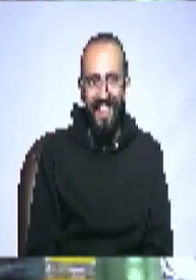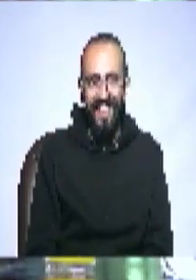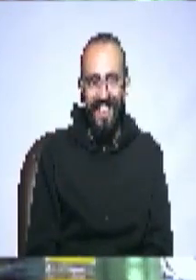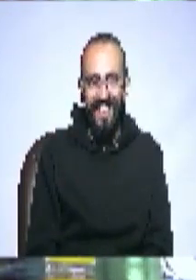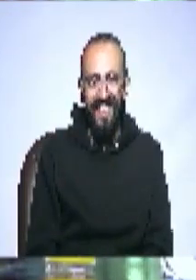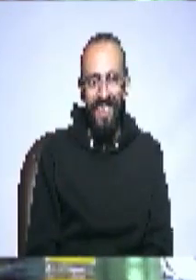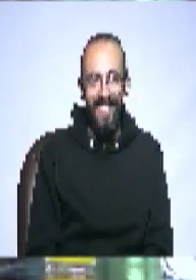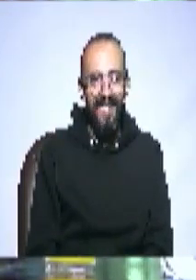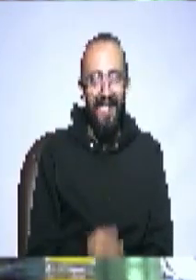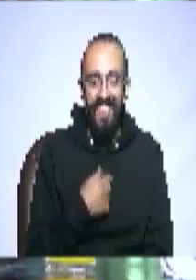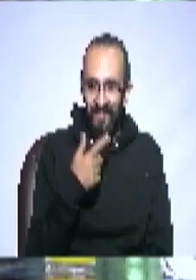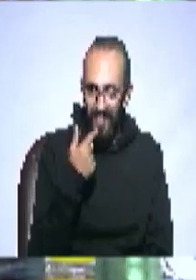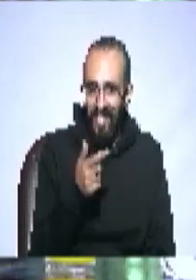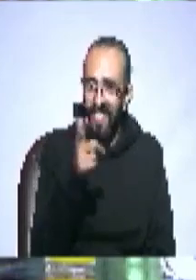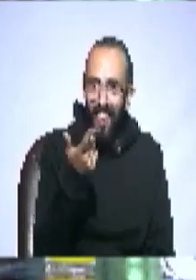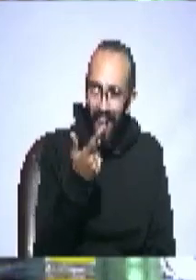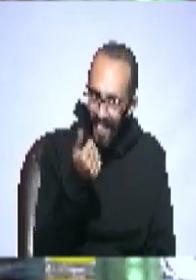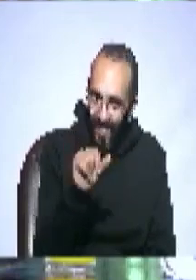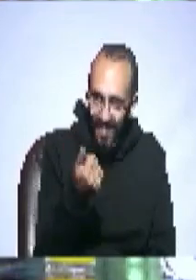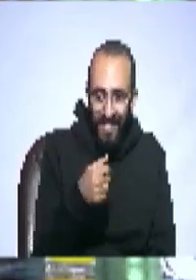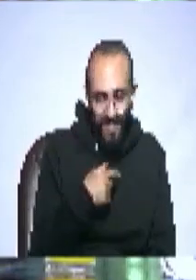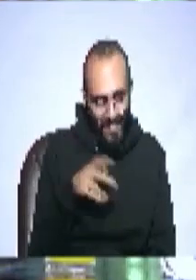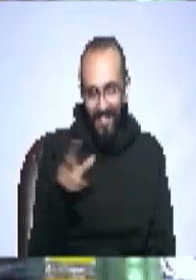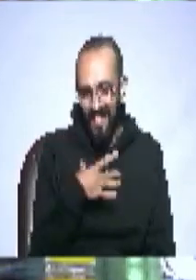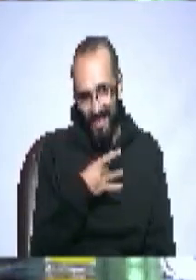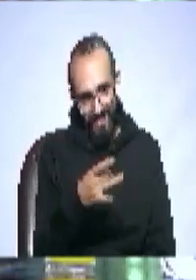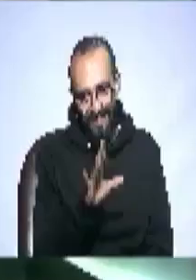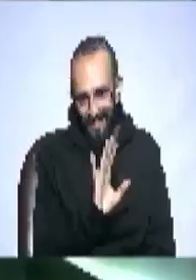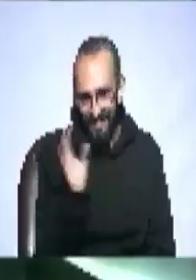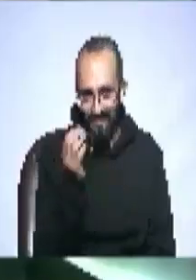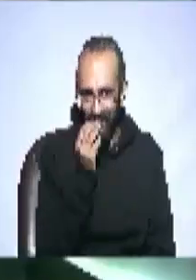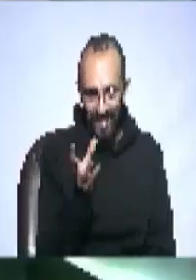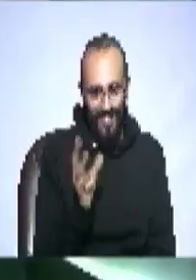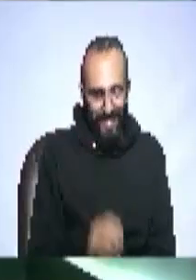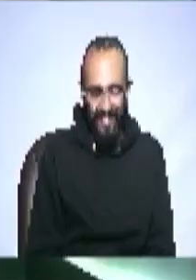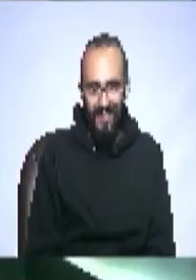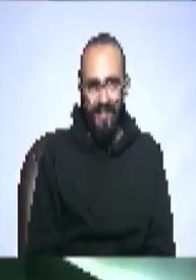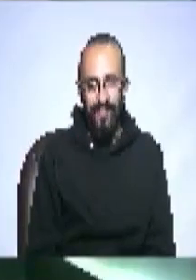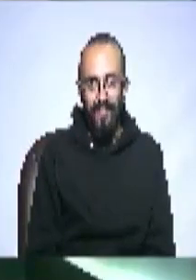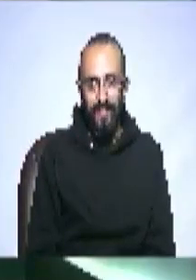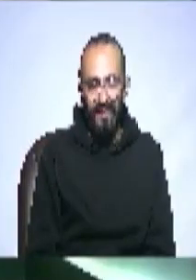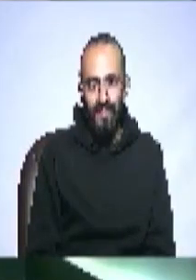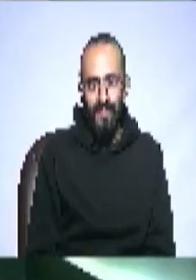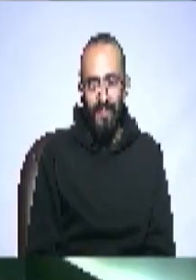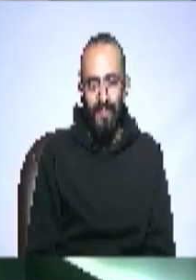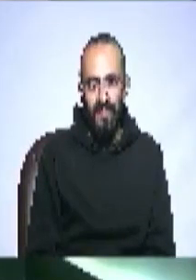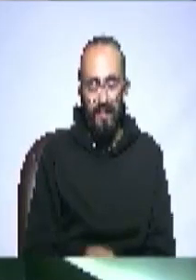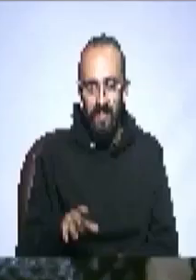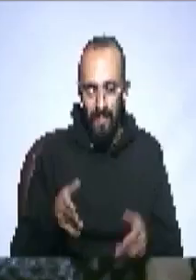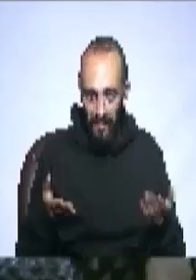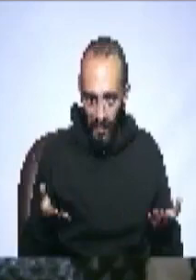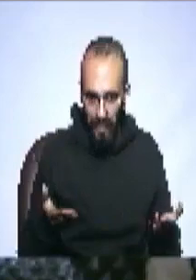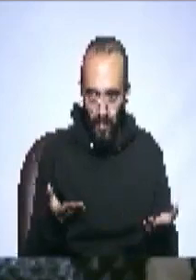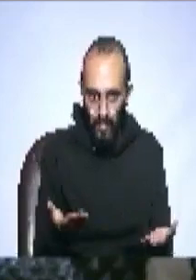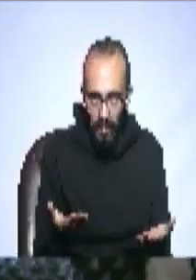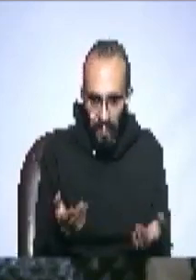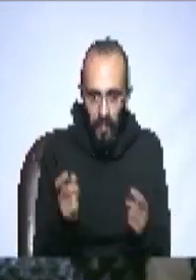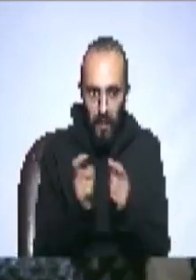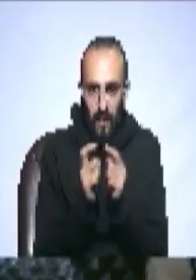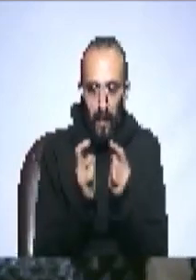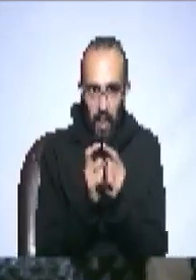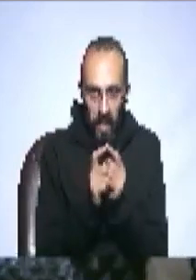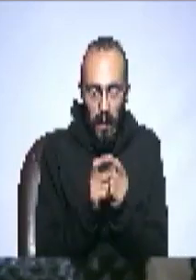ما انا ادوق وانت تقولي ايه رايك. طيب حلوه قوي، انا عاجبني من قبل ما ادوق. حلوه قوي يا شيف. ماشي كده، عملنا صينيه